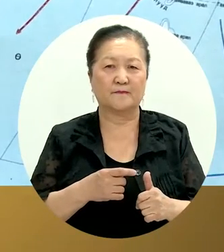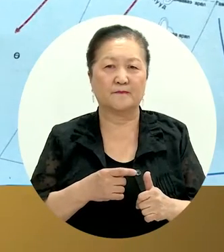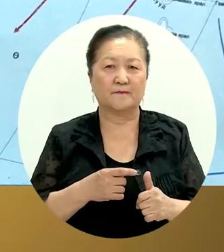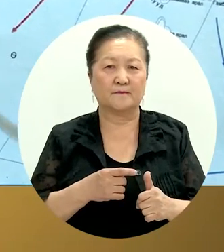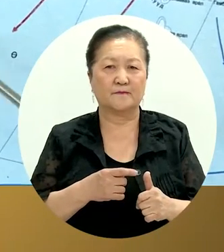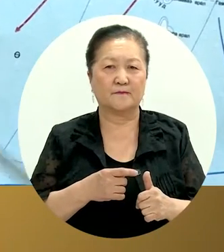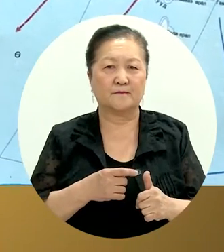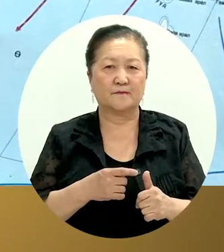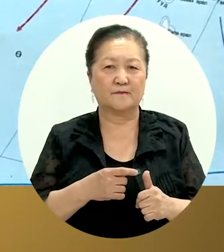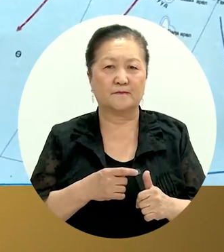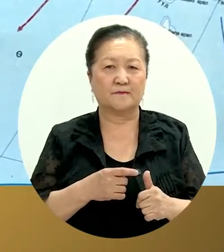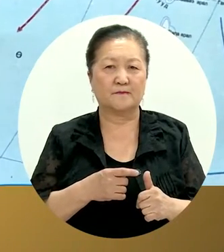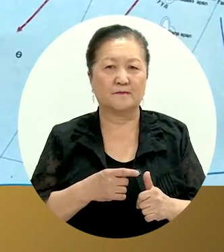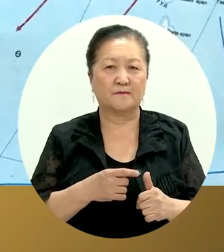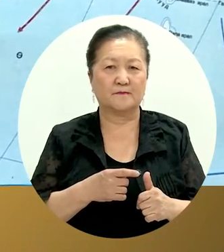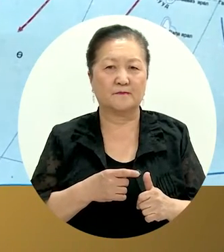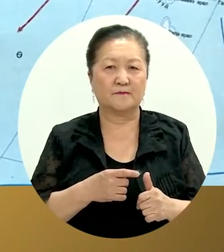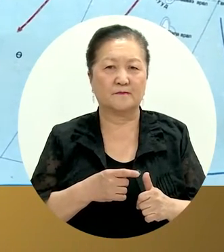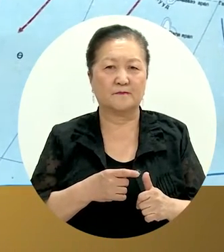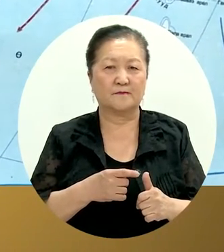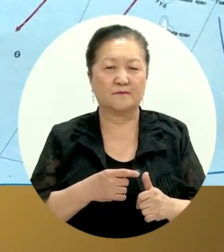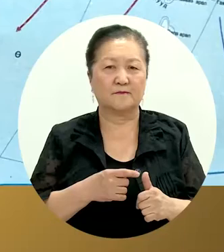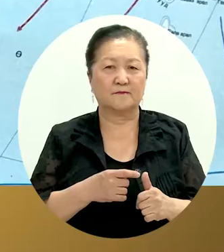эсхийн уур амьсгал яаж нөлөөлж байгааг энэ зургаас харж болно.